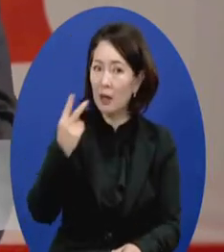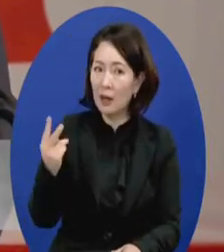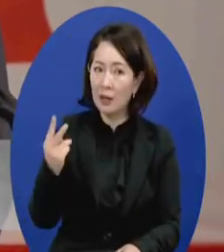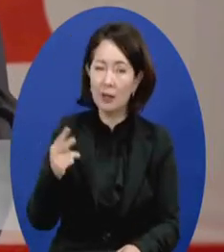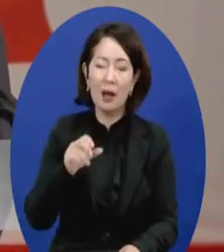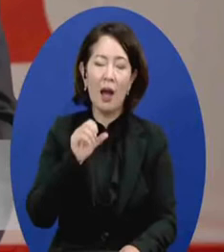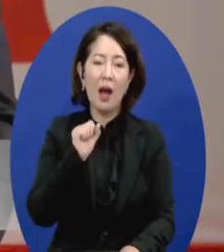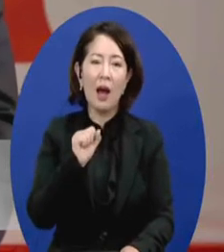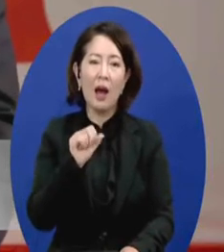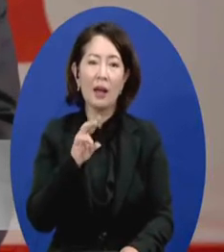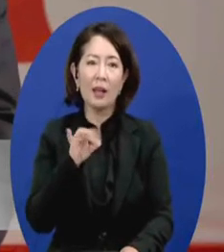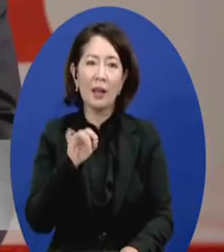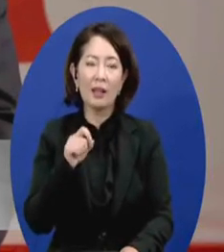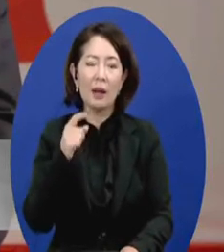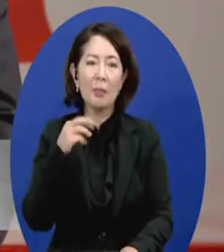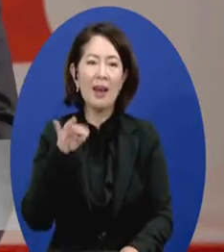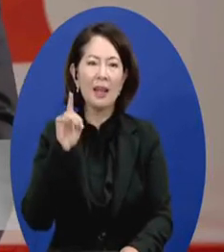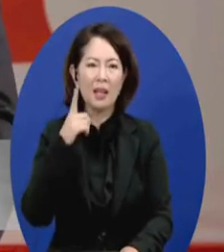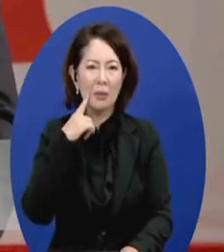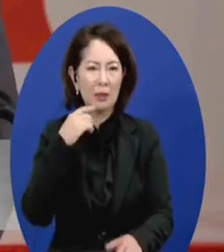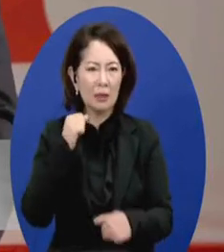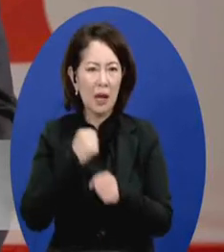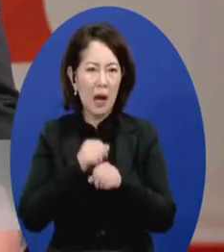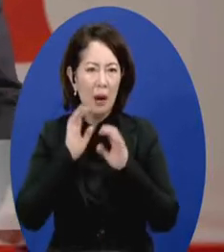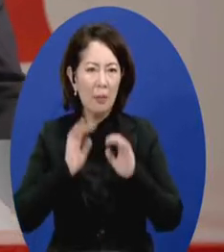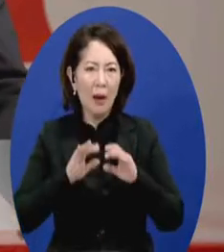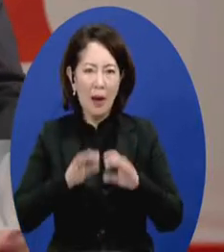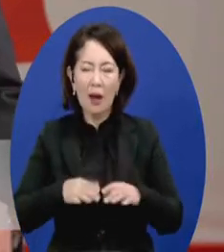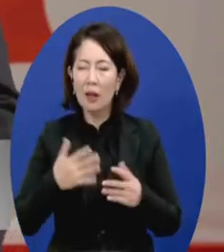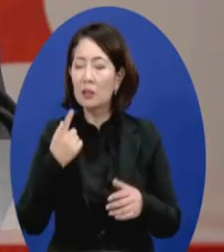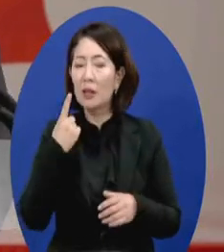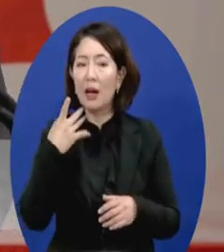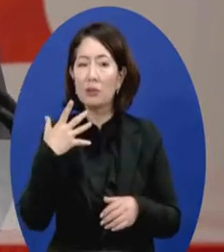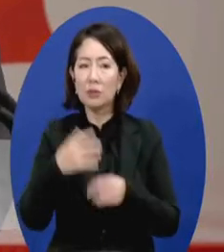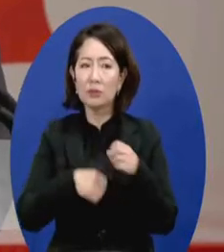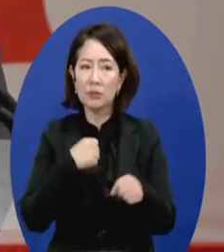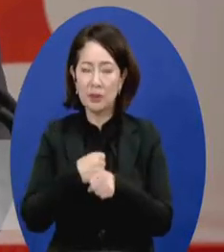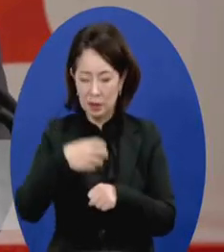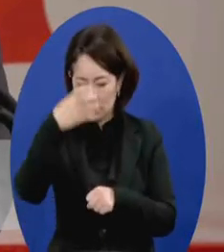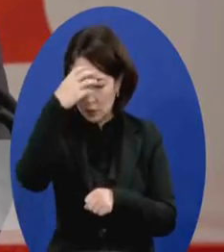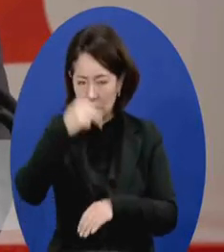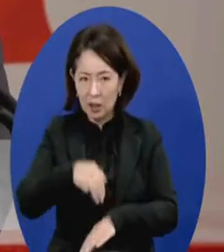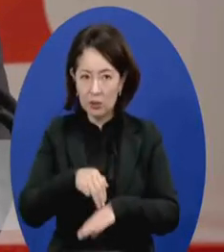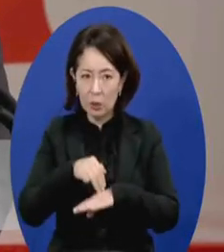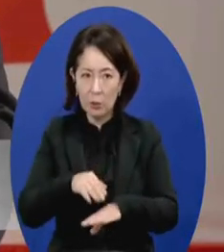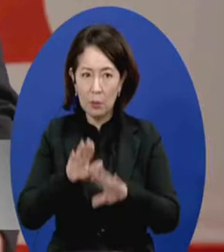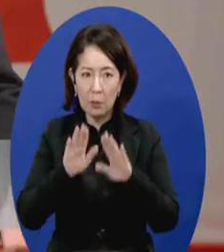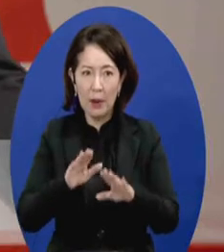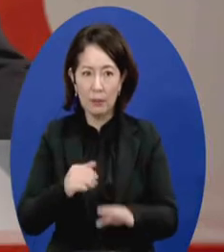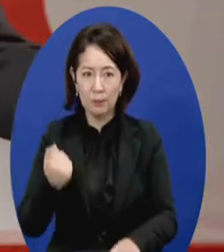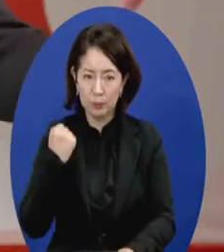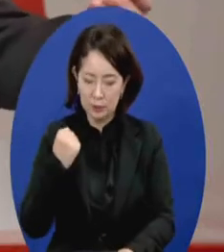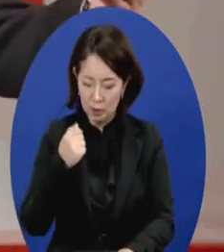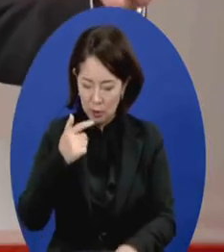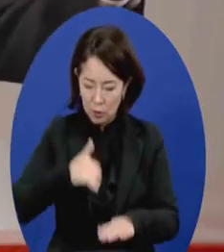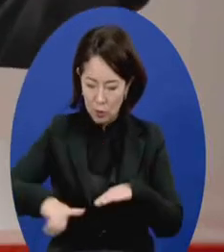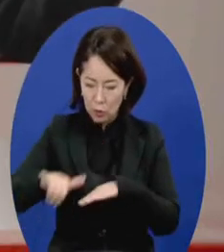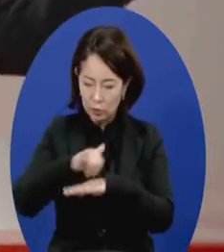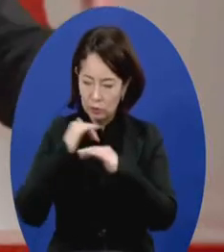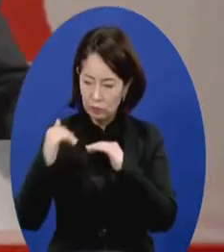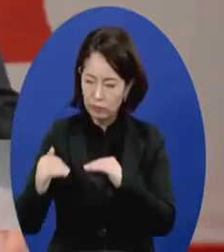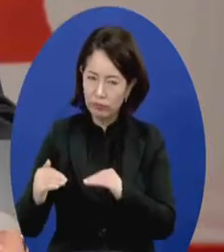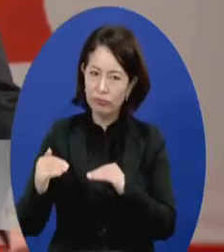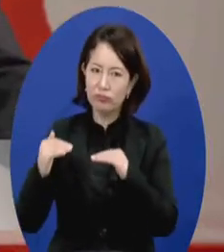Тэр Ангела Меркель нэмэгтэй одоо хэдэн жил болчихов? 15 жил одоо засгийн газар доктортой ажиллаж байна шүү дээ. Тэгжээж энэ улс орончд